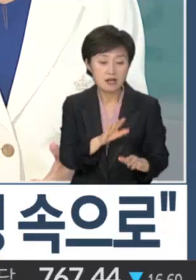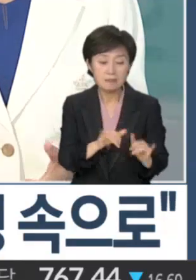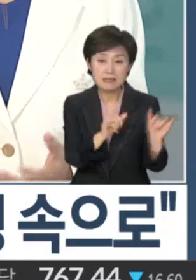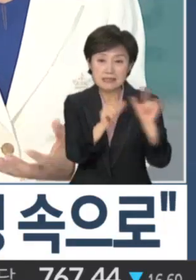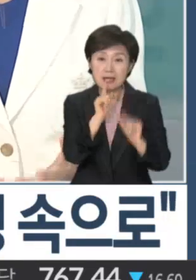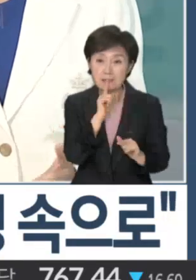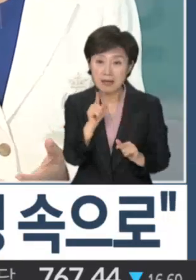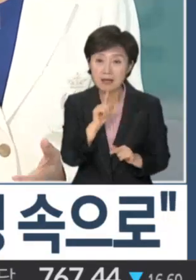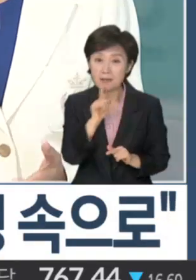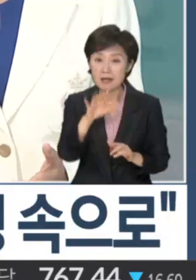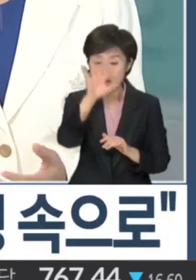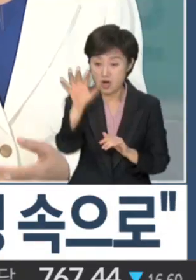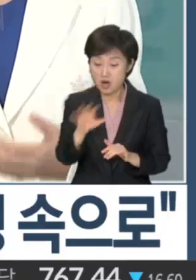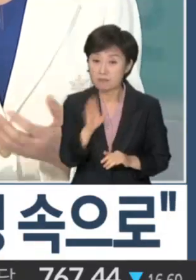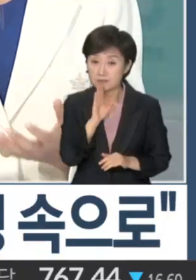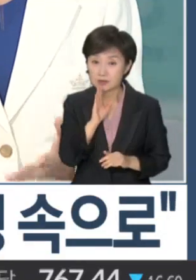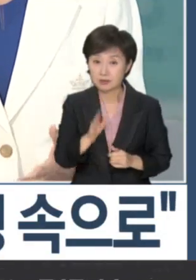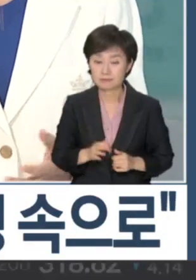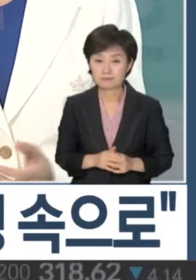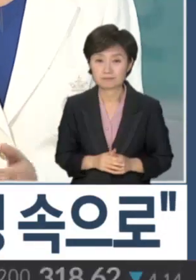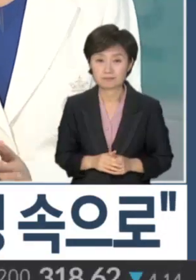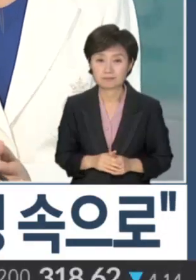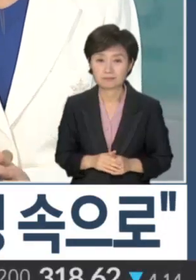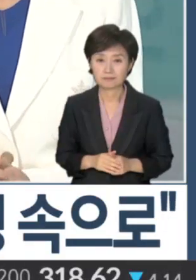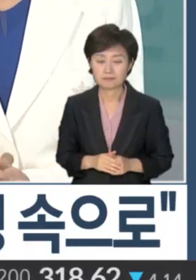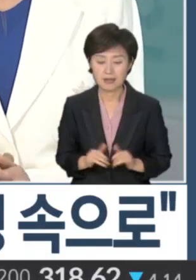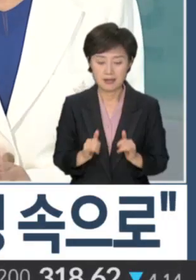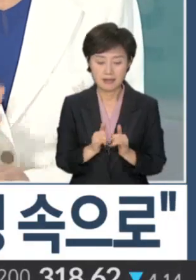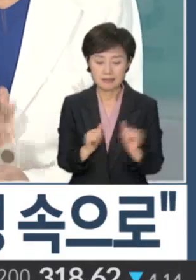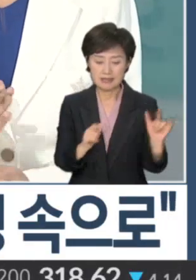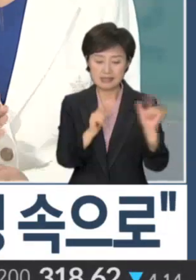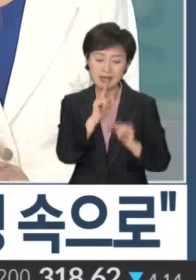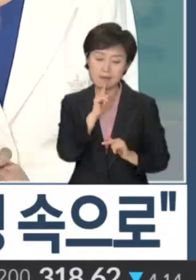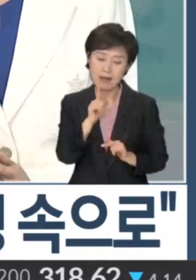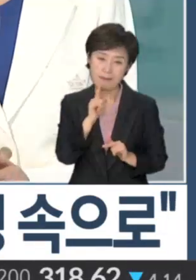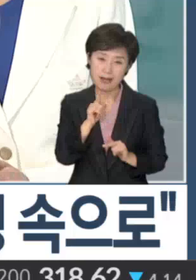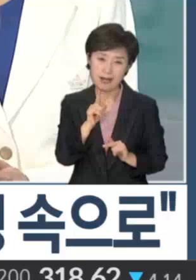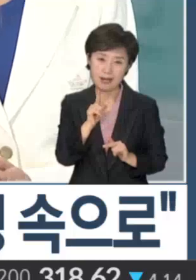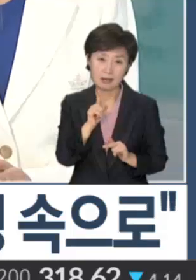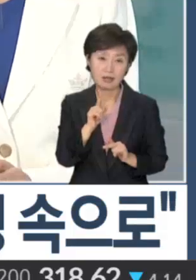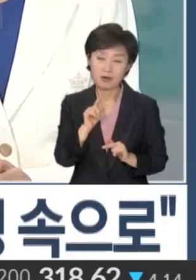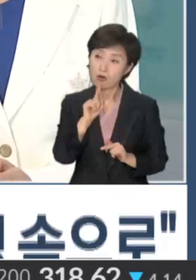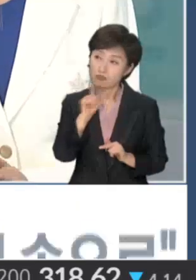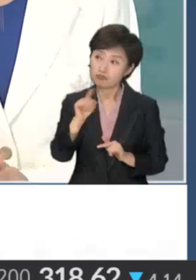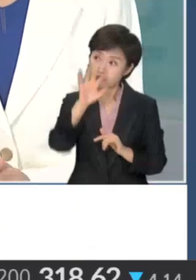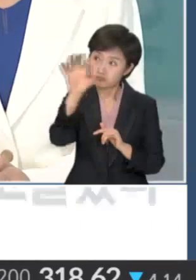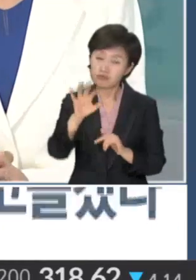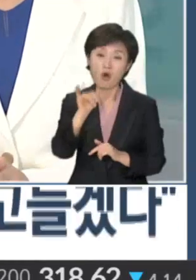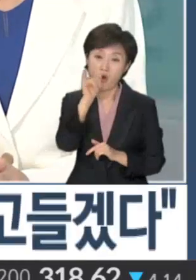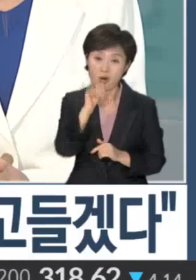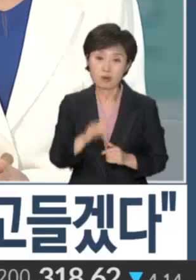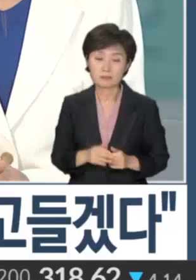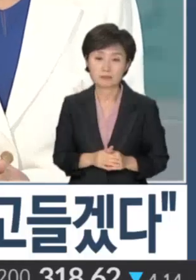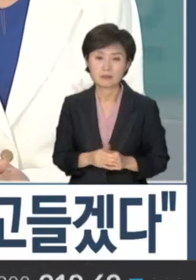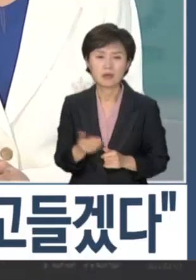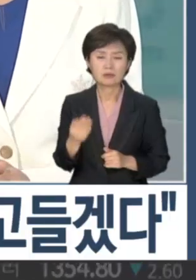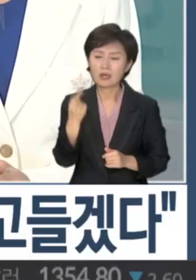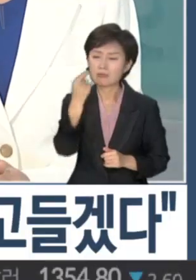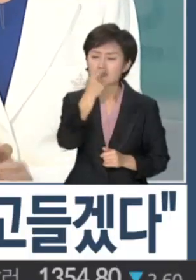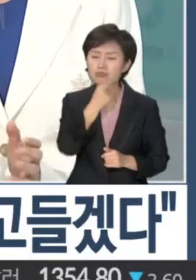민생 얘기를 안 한 건 아니었습니다. 가끔가다 이제 민생 얘기도 하고 아무리 이념 얘기해도 민생은